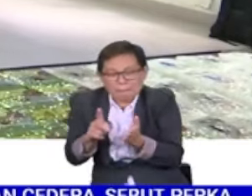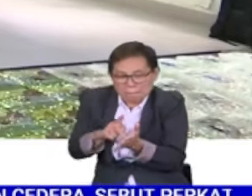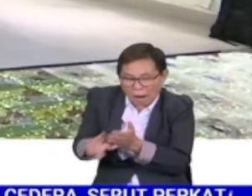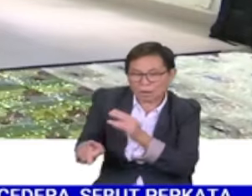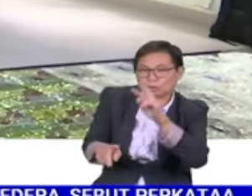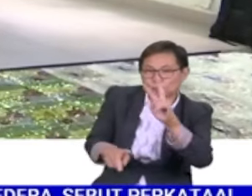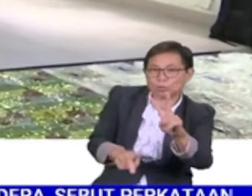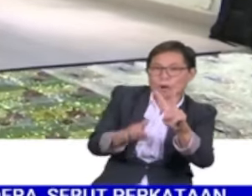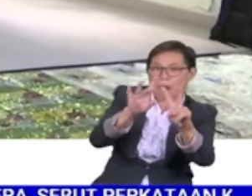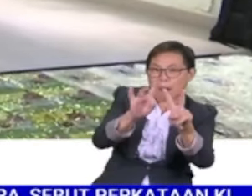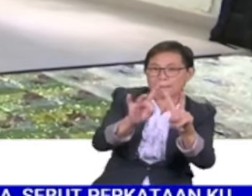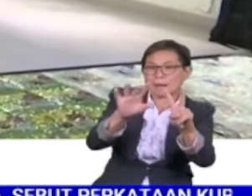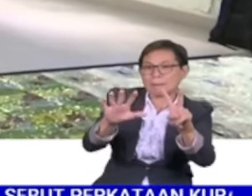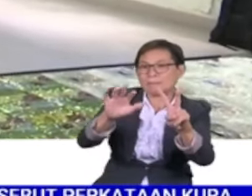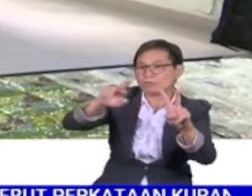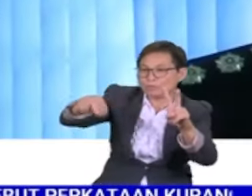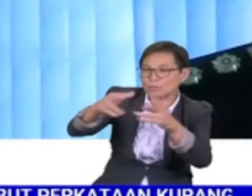membayar